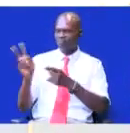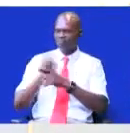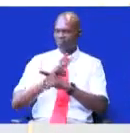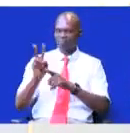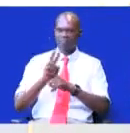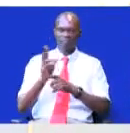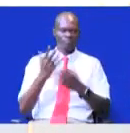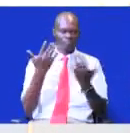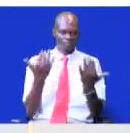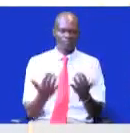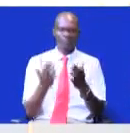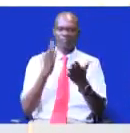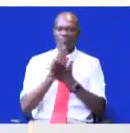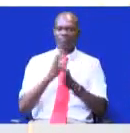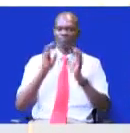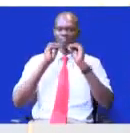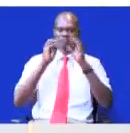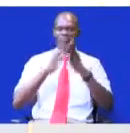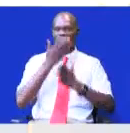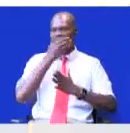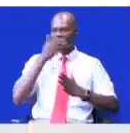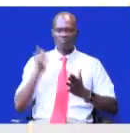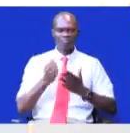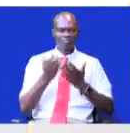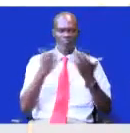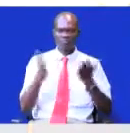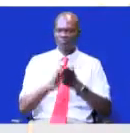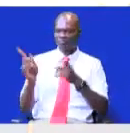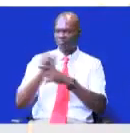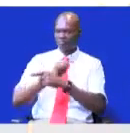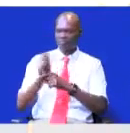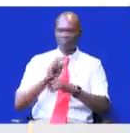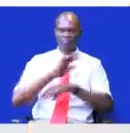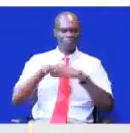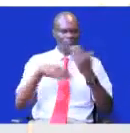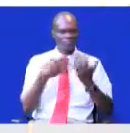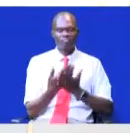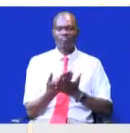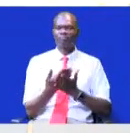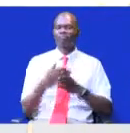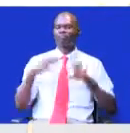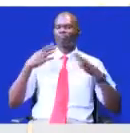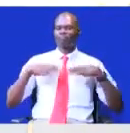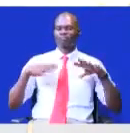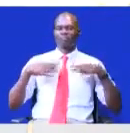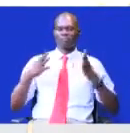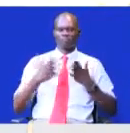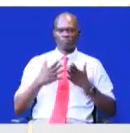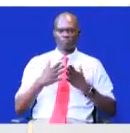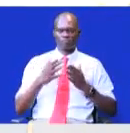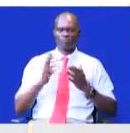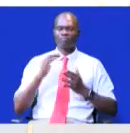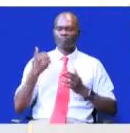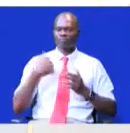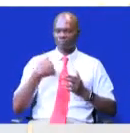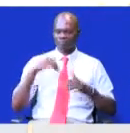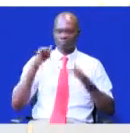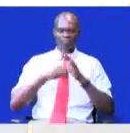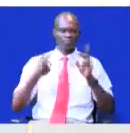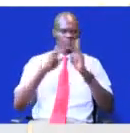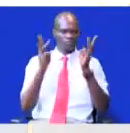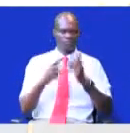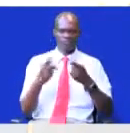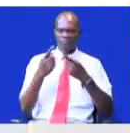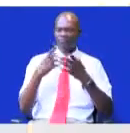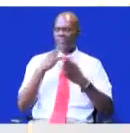en gima ber nikech en gima tiego kiwango duto mag ji mwan godo e piny ni endi. To